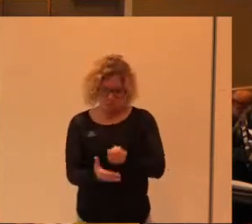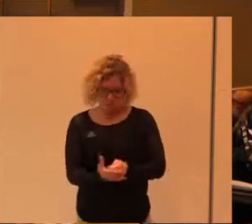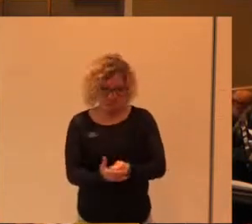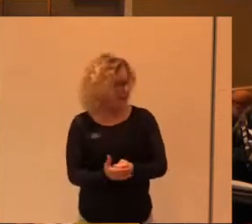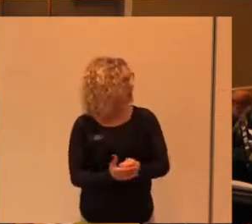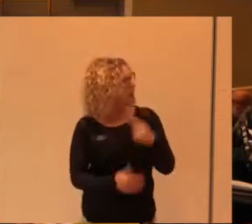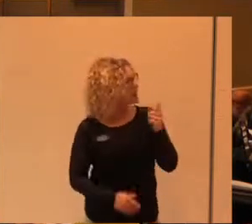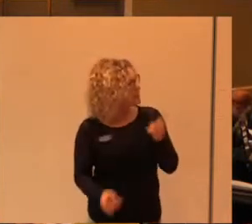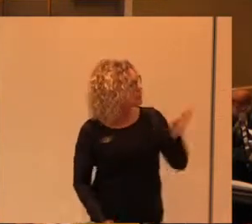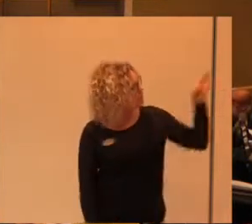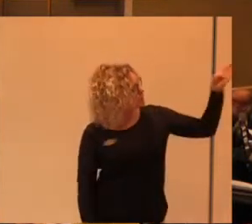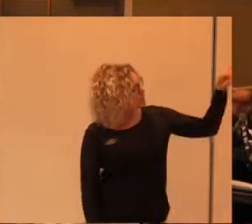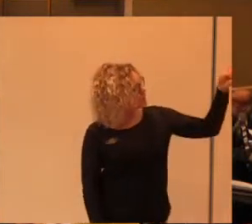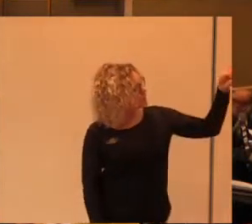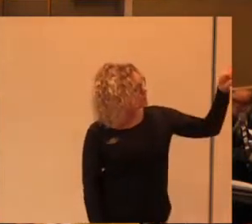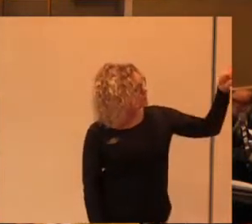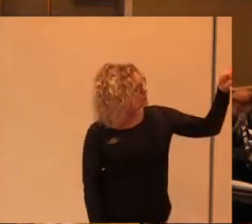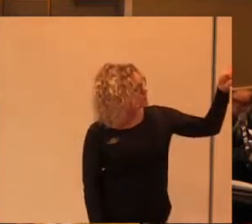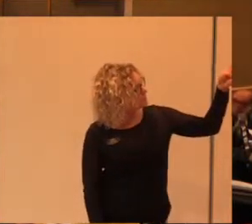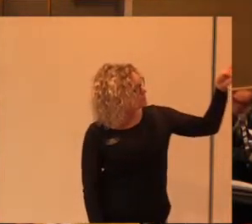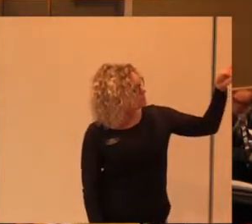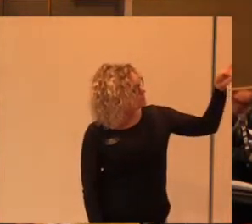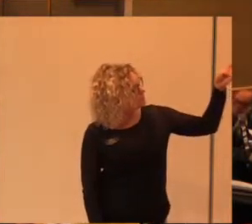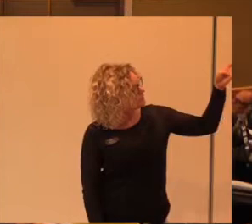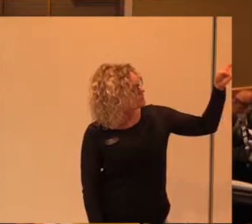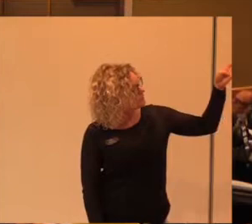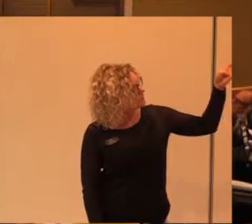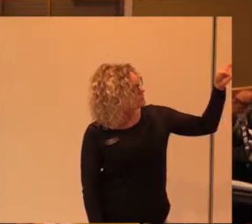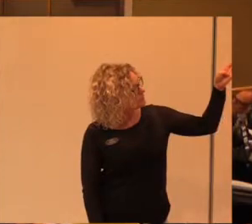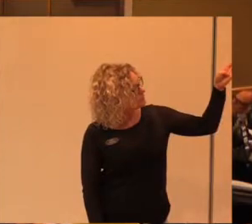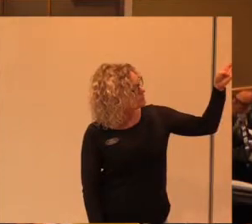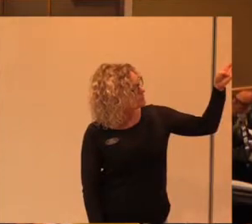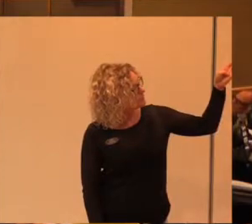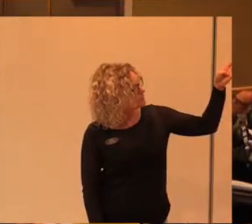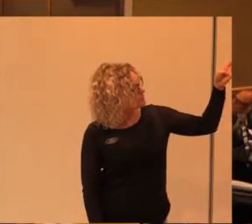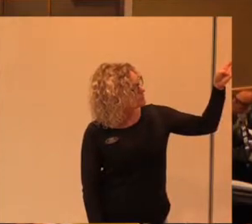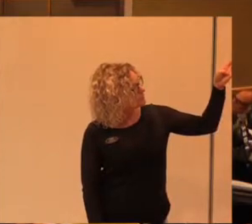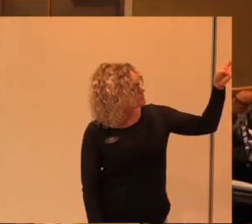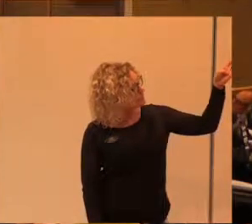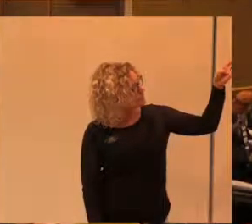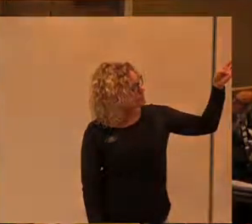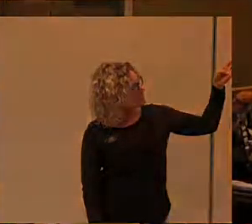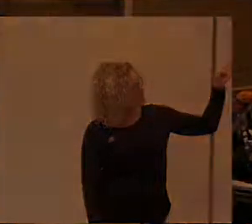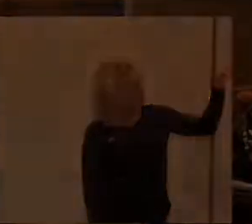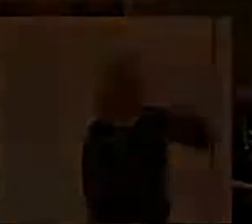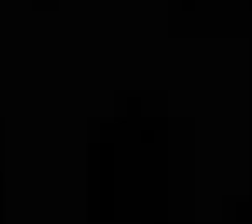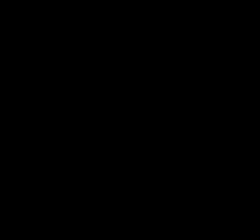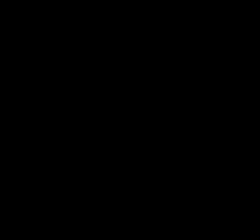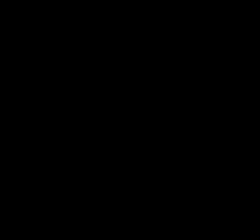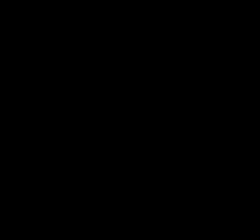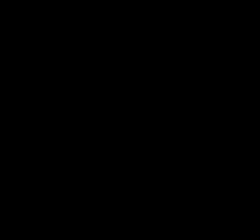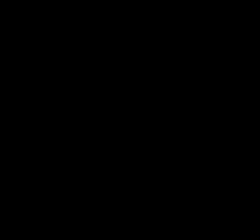här: Design for All transforms obligations into opportunities. Tack.